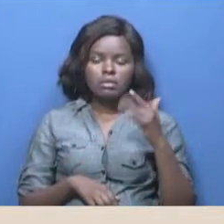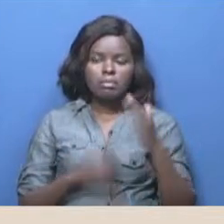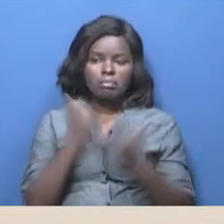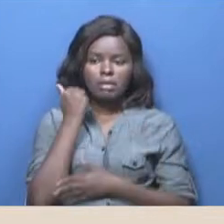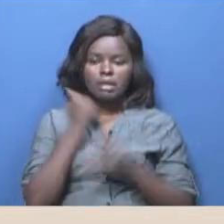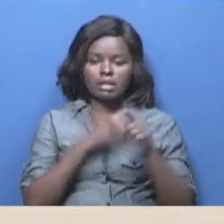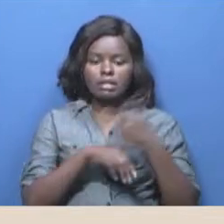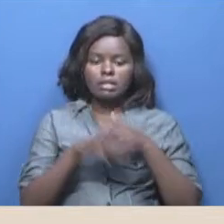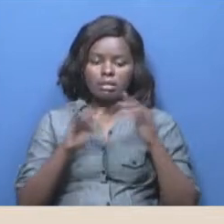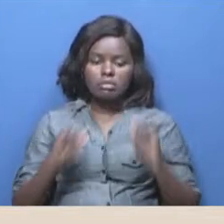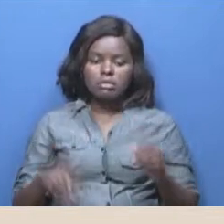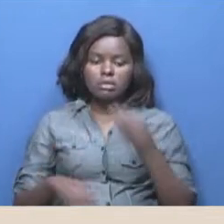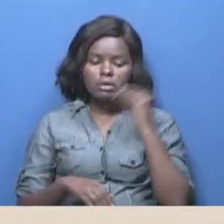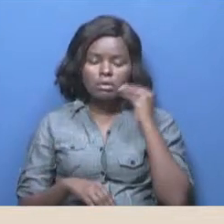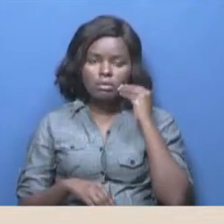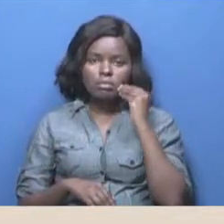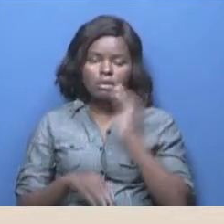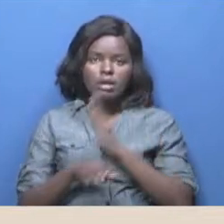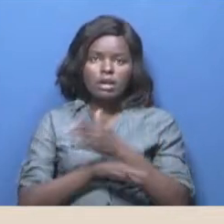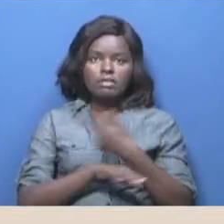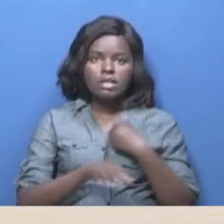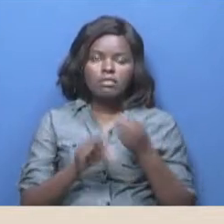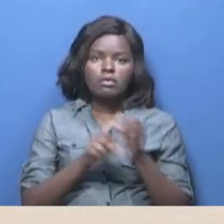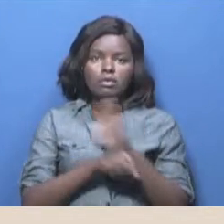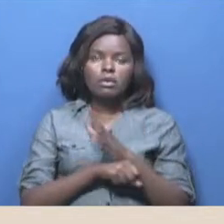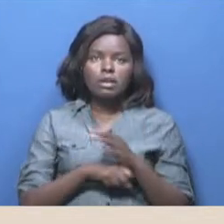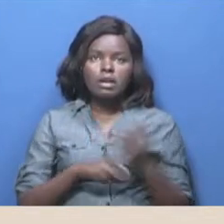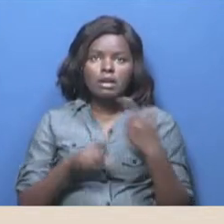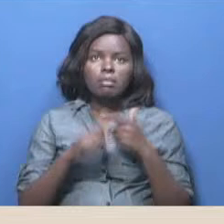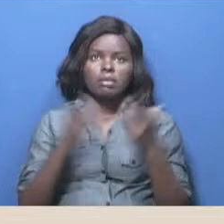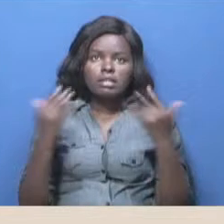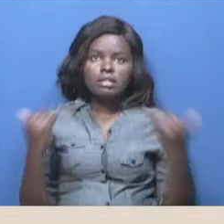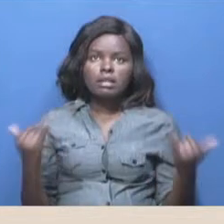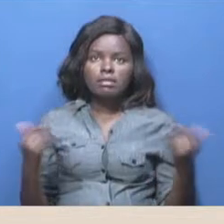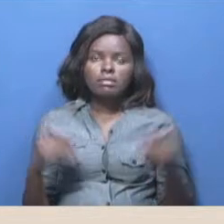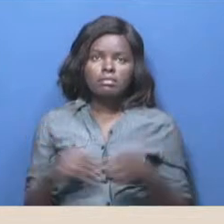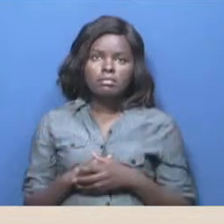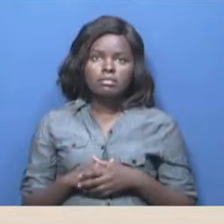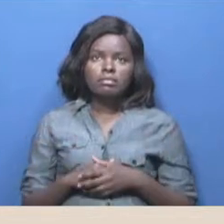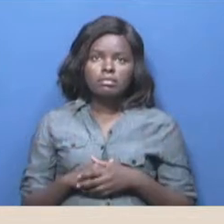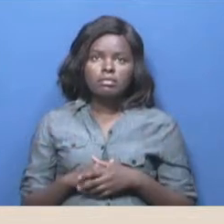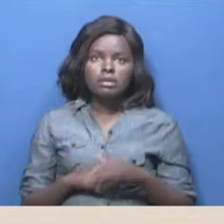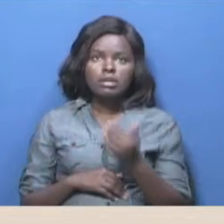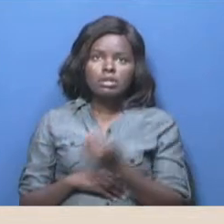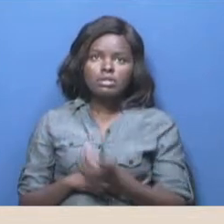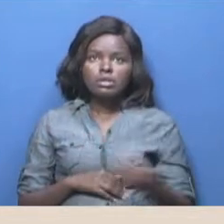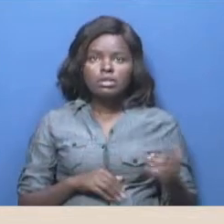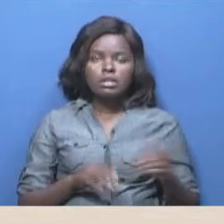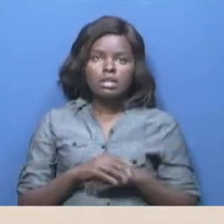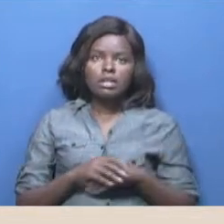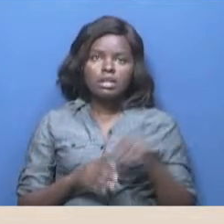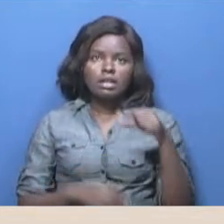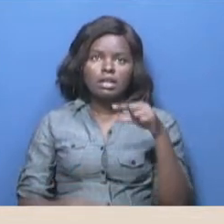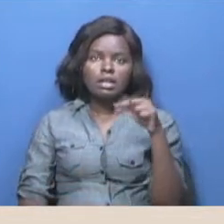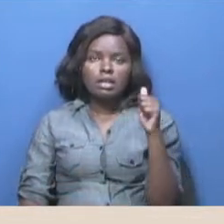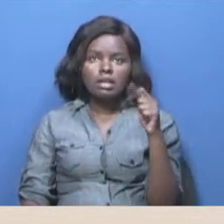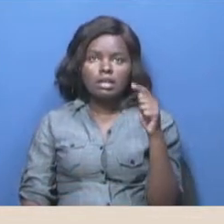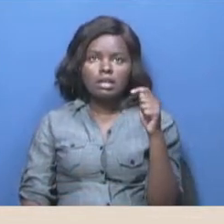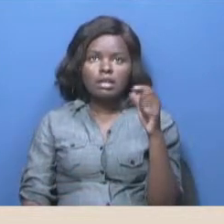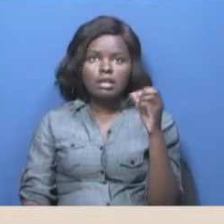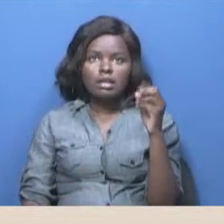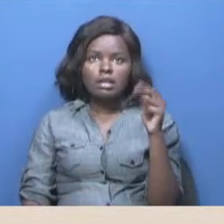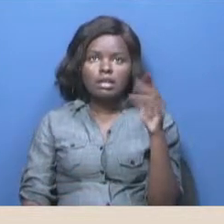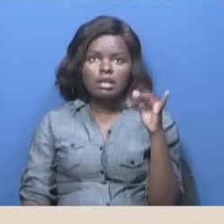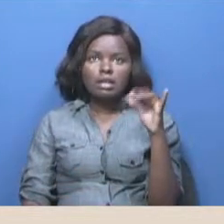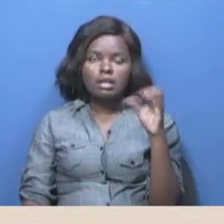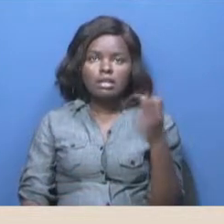mbere na gũikara mũciĩ nĩ ũndũ wa kĩng'ũki gĩa COVID-19. No kahinda-inĩ gĩkĩ arutwo kuma kũrĩa mwena wa Gatunyo gĩcigo-inĩ kĩa ũmbunge gĩa Gatanga